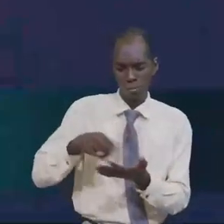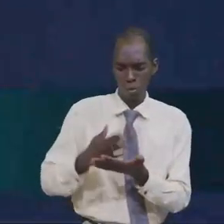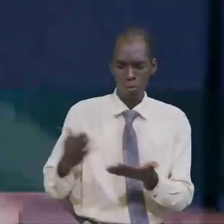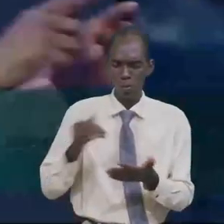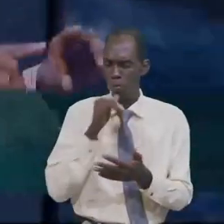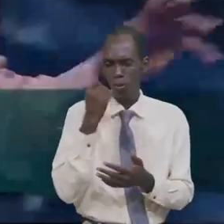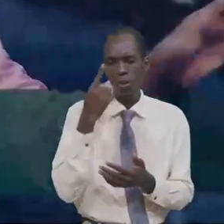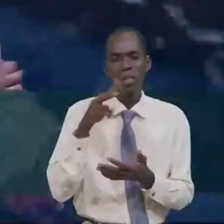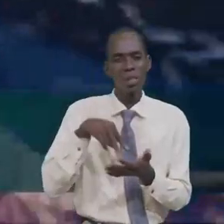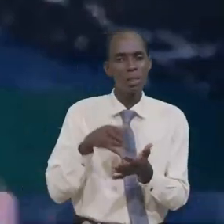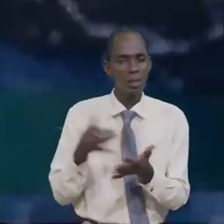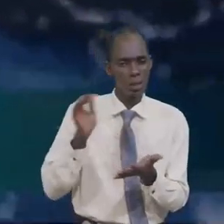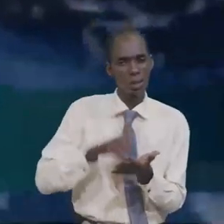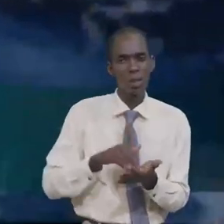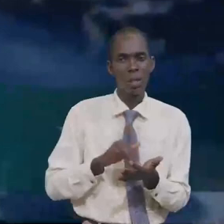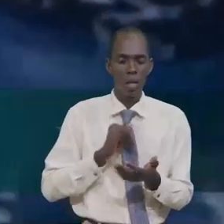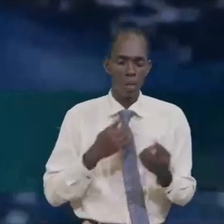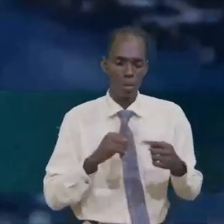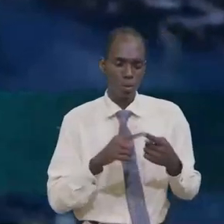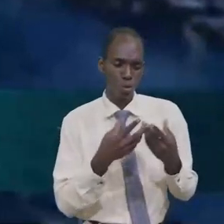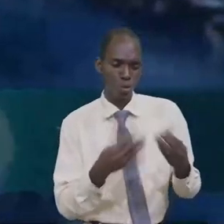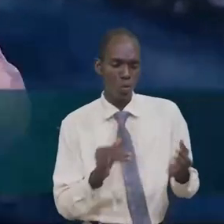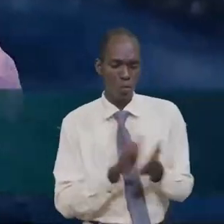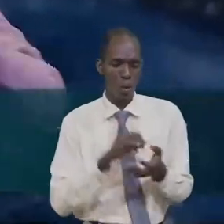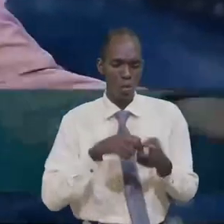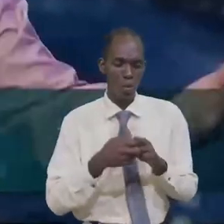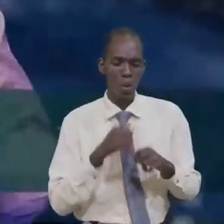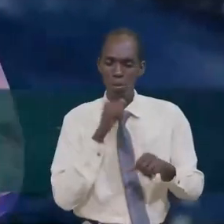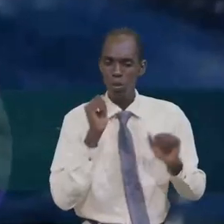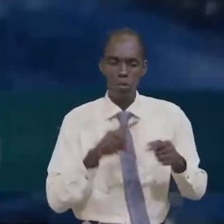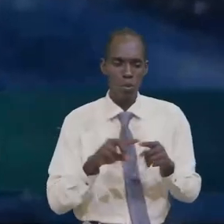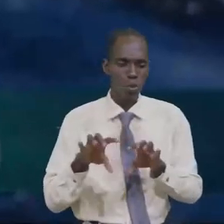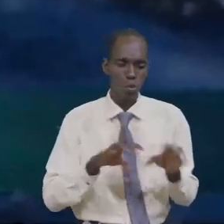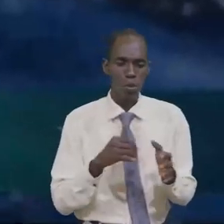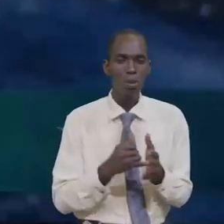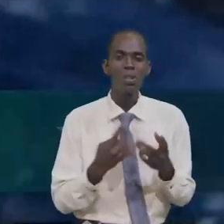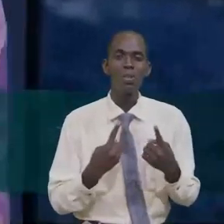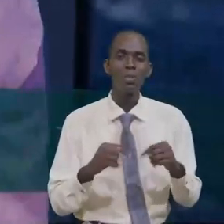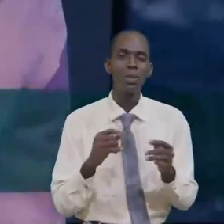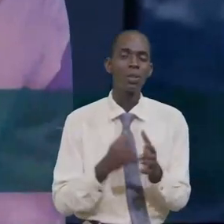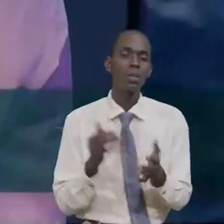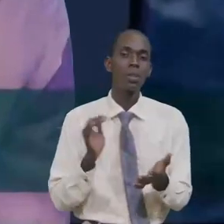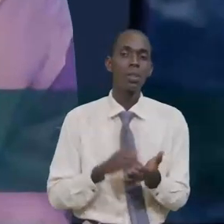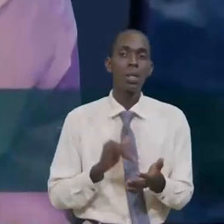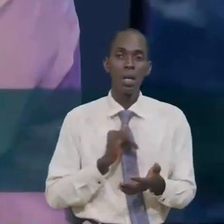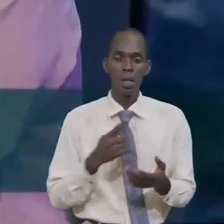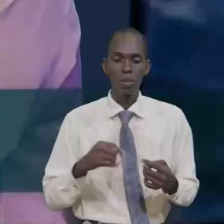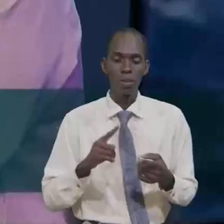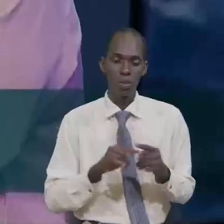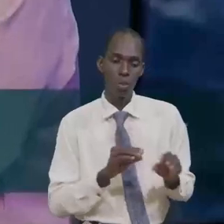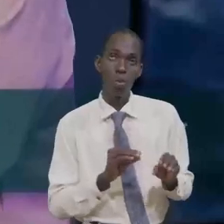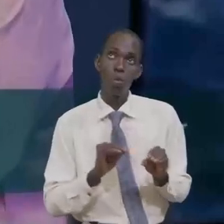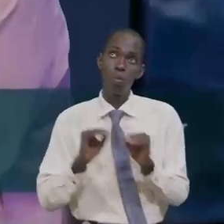j'essaie de régler tel problème quand je n'ai pas pu régler et c'est le encore j'essaie d'avancer je sais